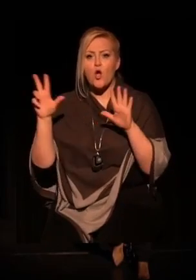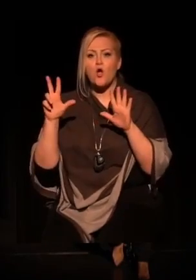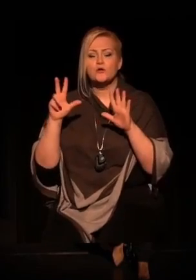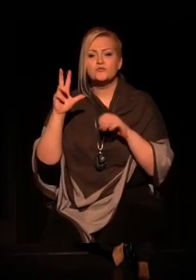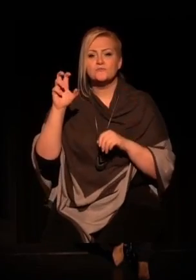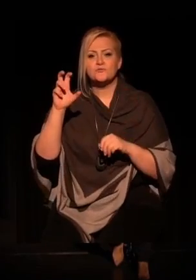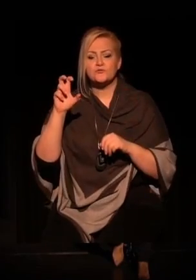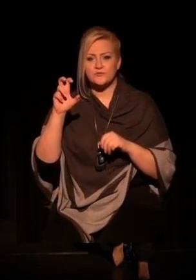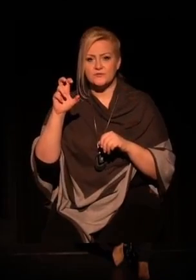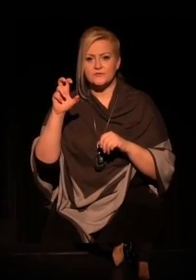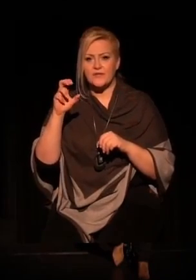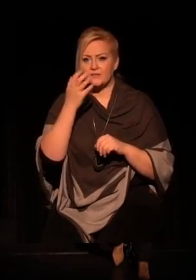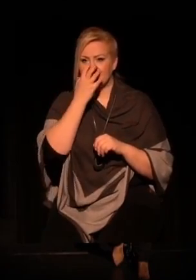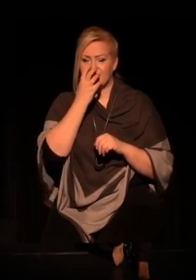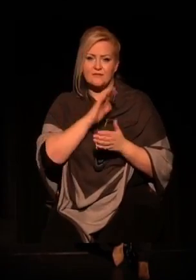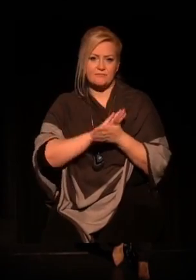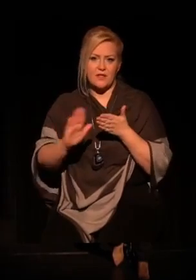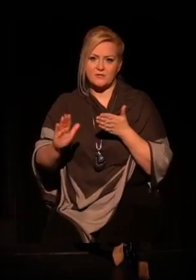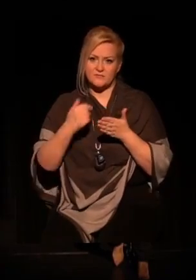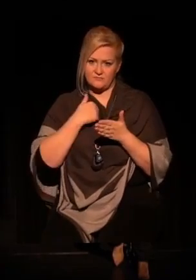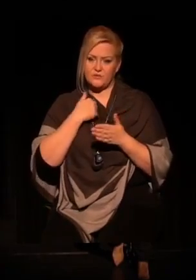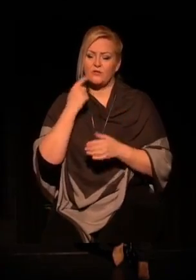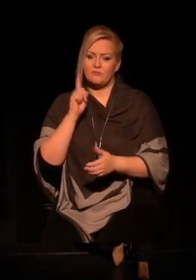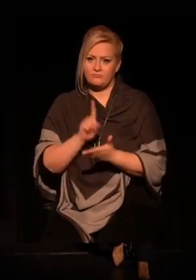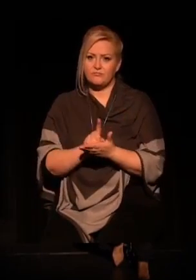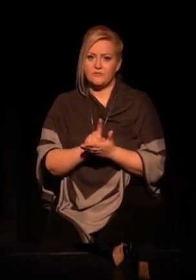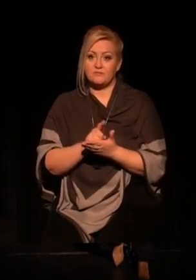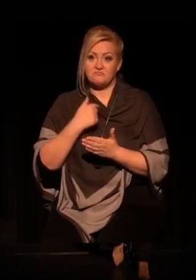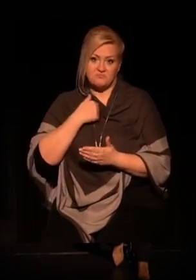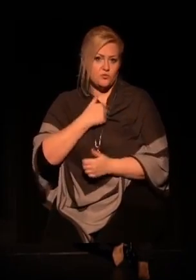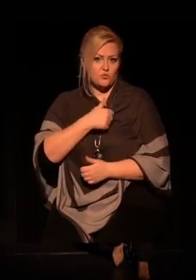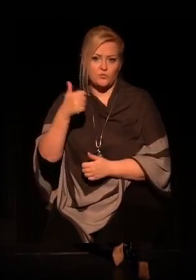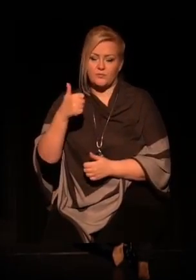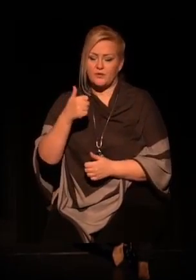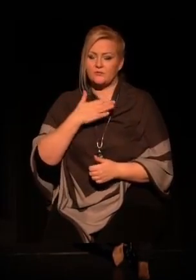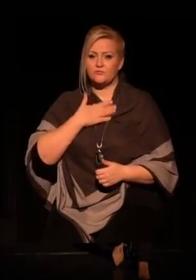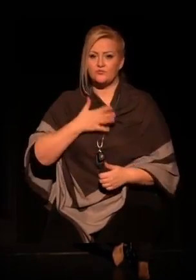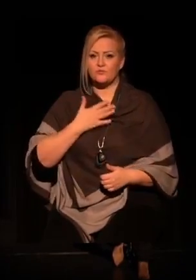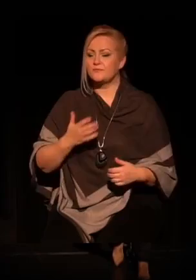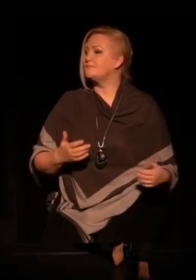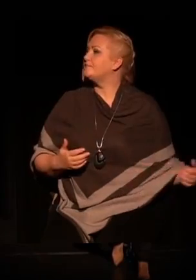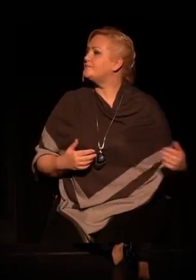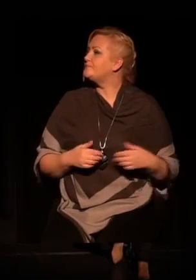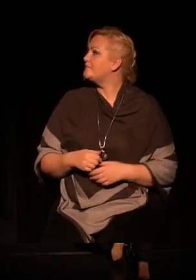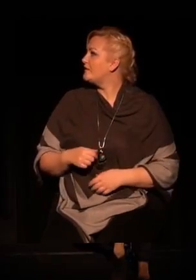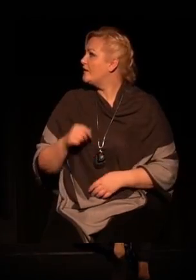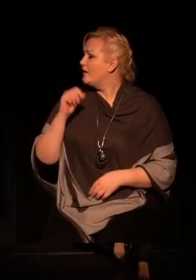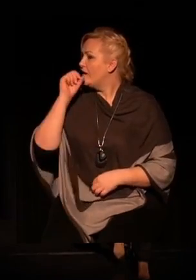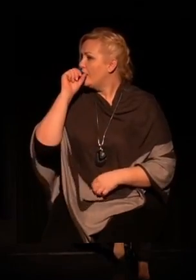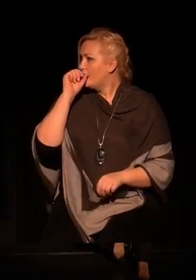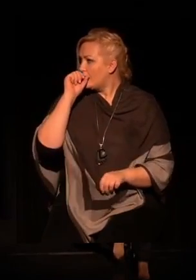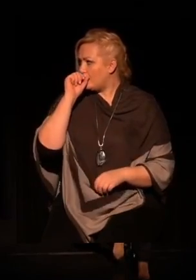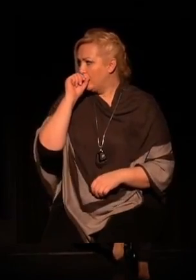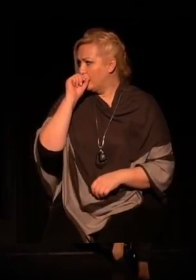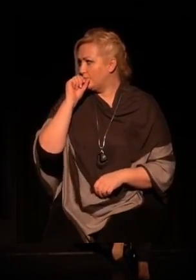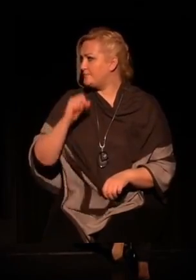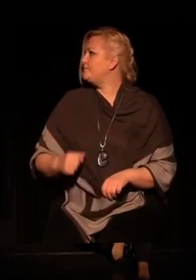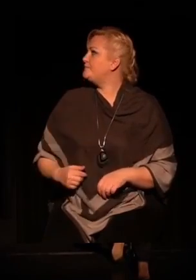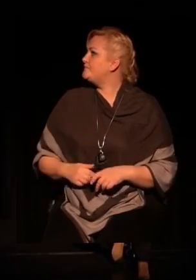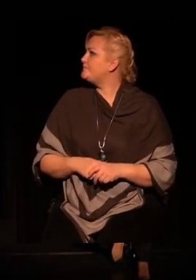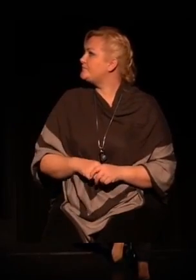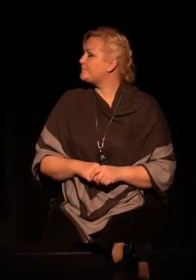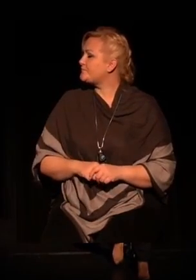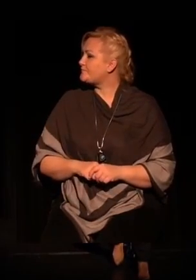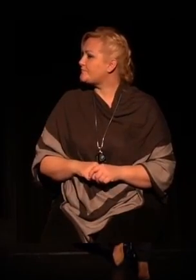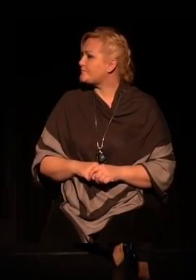właśnie tego tlenu. No i powiem szczerze, że świetnie się czułem, ale nie było to moim celem, żeby